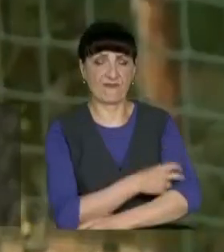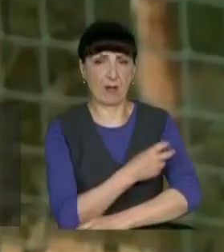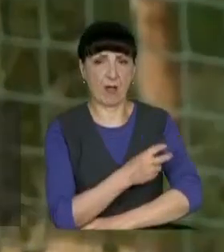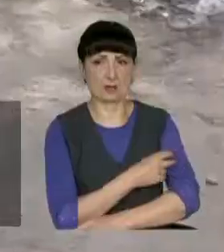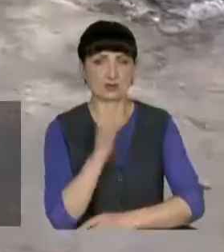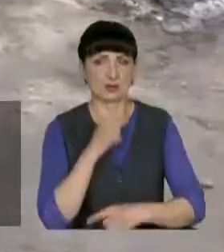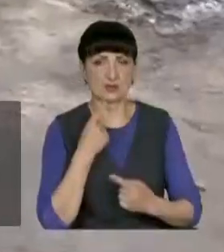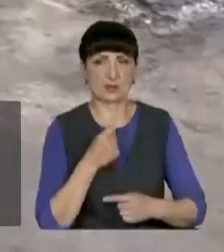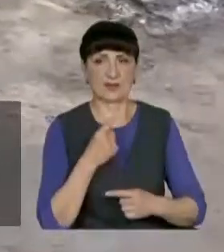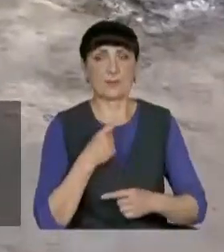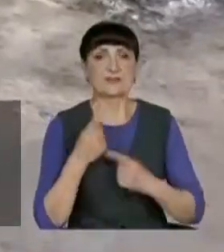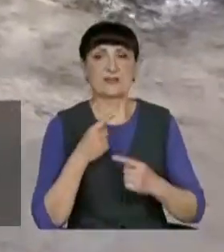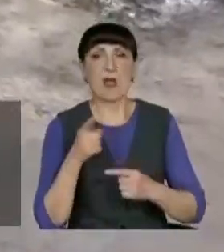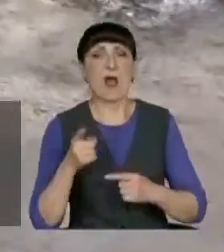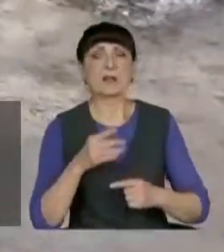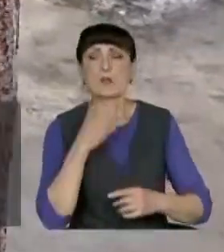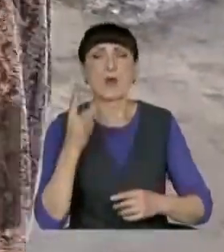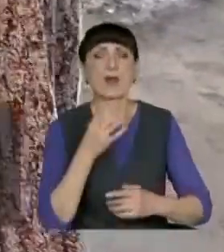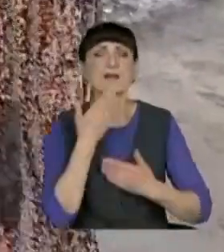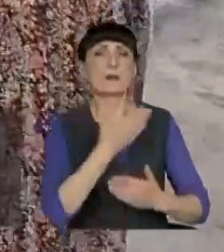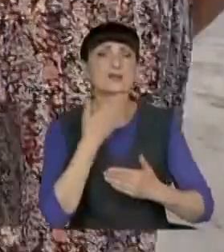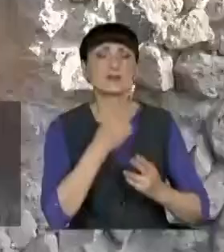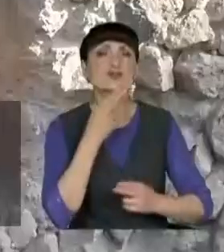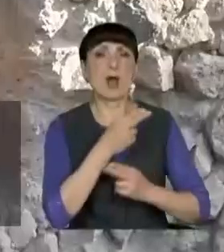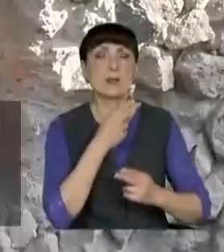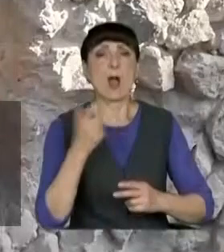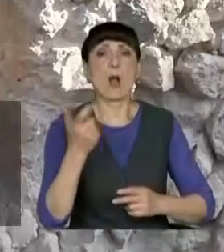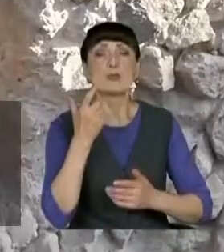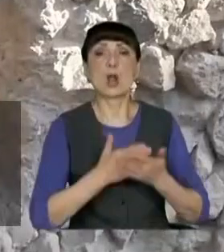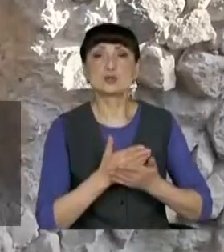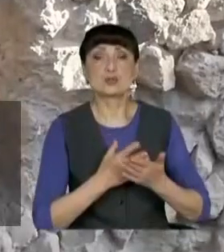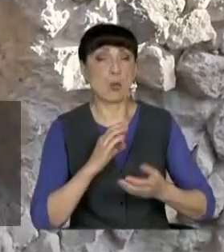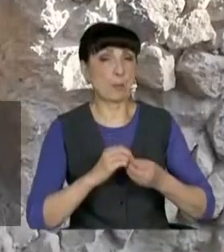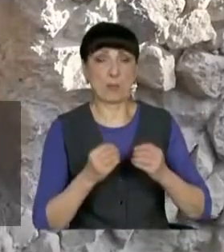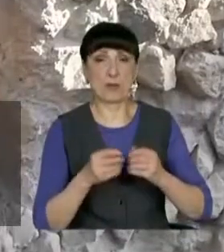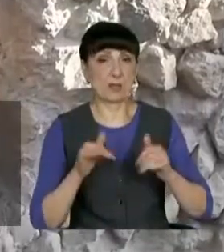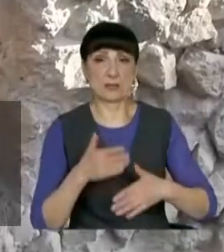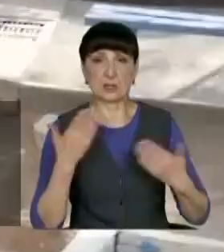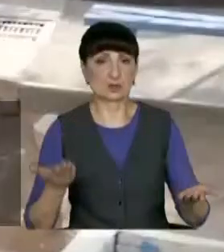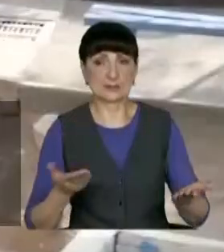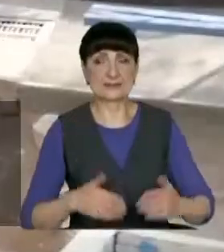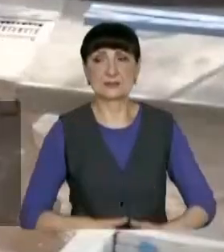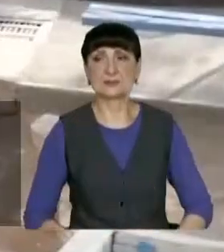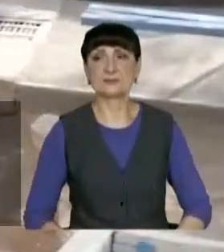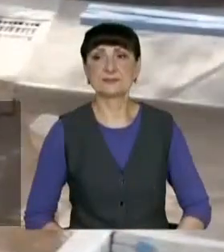говорит женщина. По ее словам, она не раз обращалась с жалобой в коммунальные службы, но проблема так и не решилась.